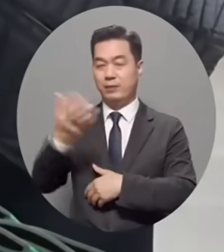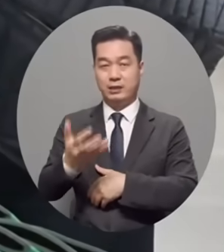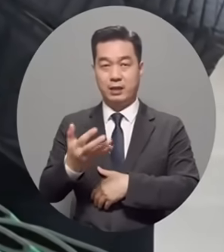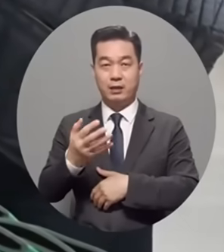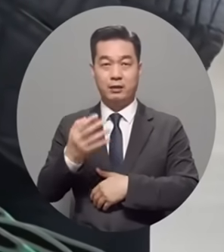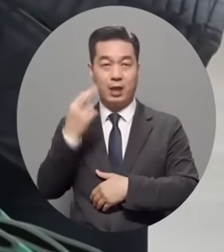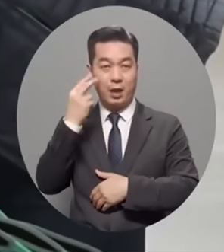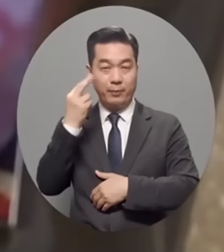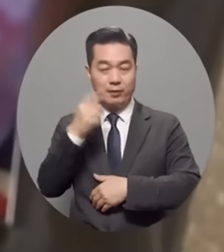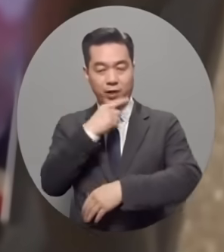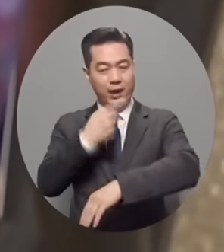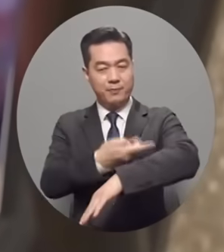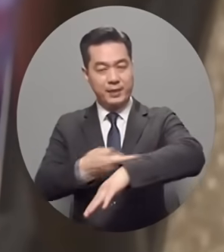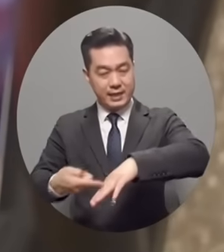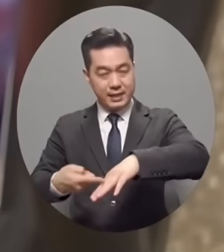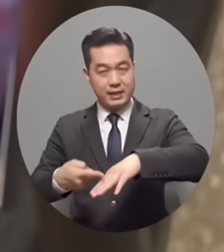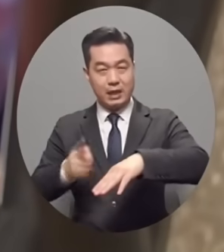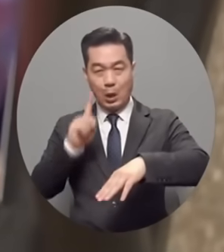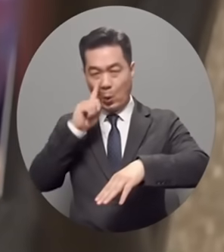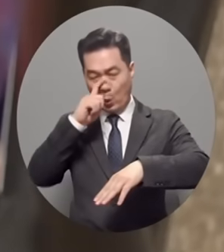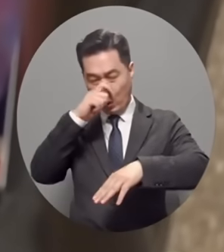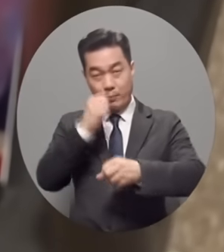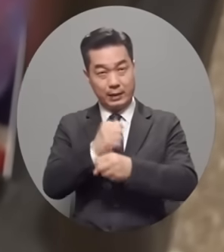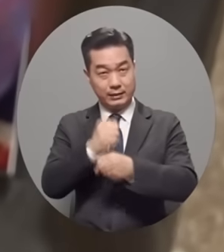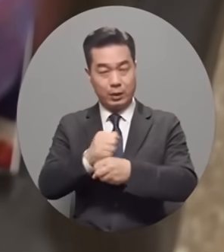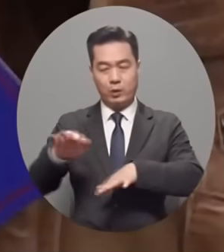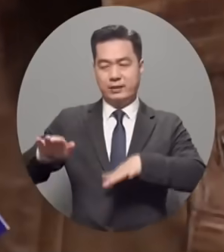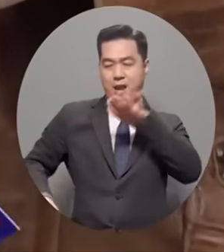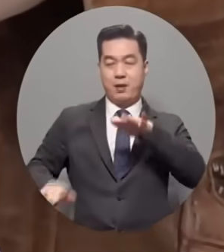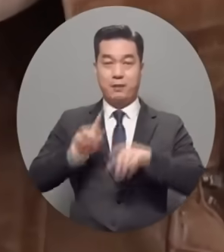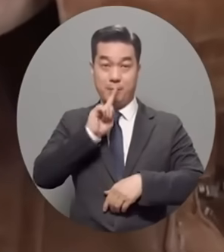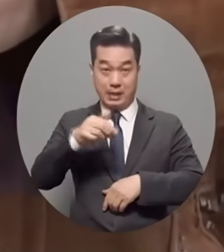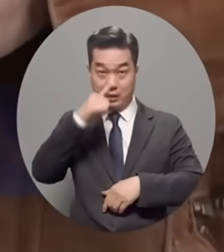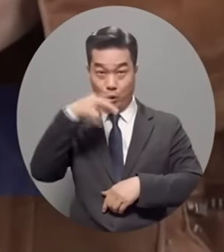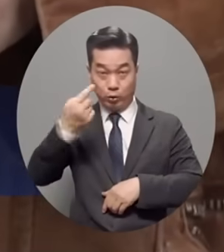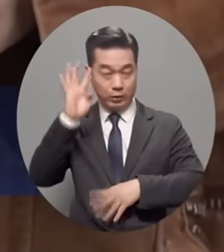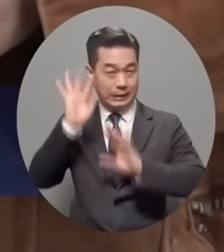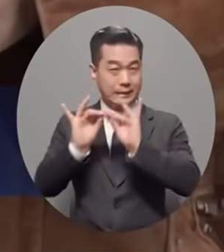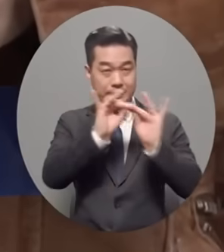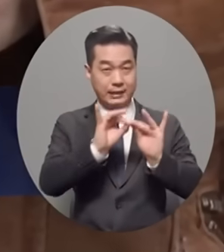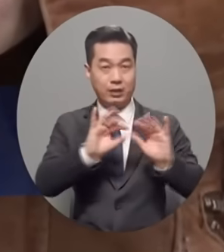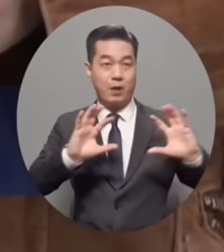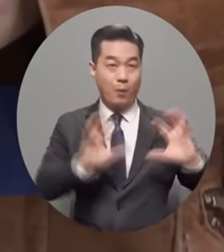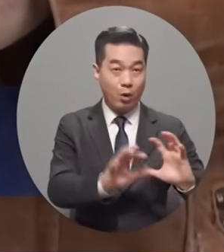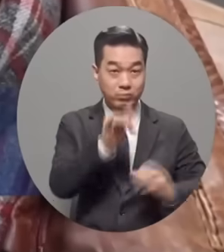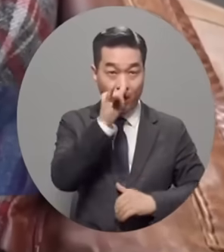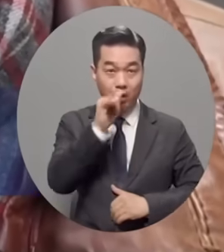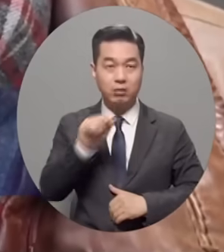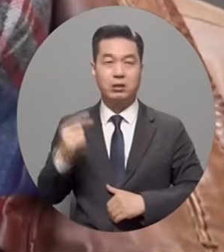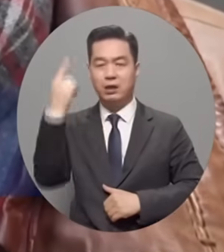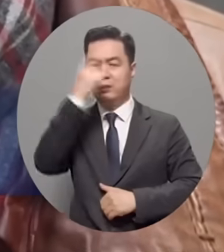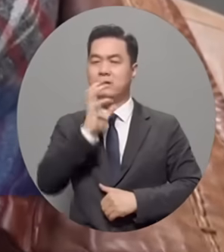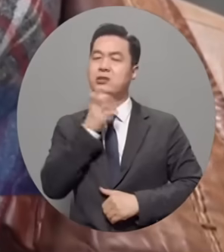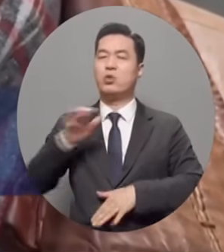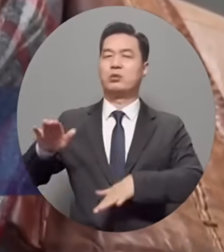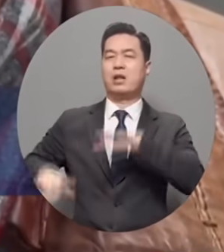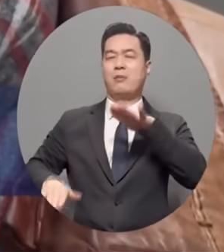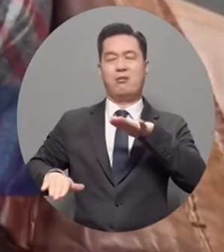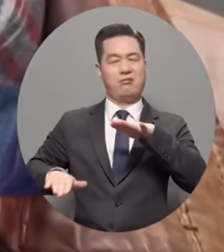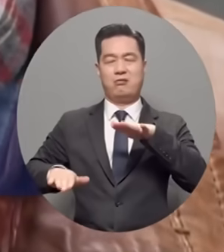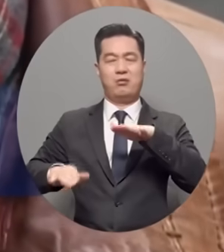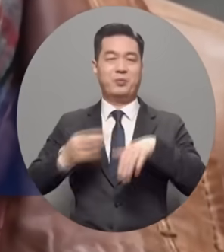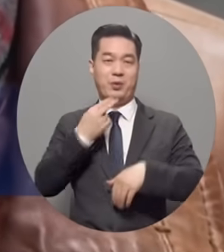오염시킨다며 차별적인 말을 해도 지지자들은 결집합니다. He's not racist. I believe there's terrorists here,